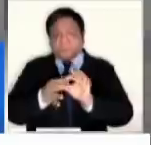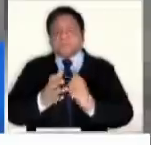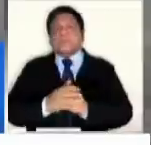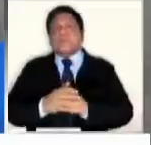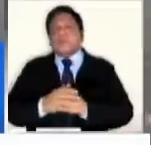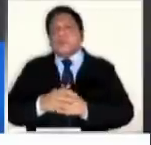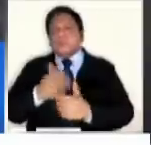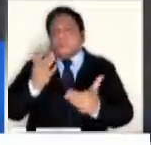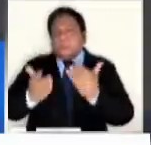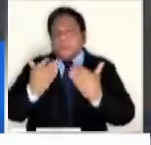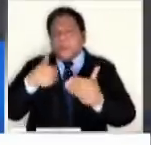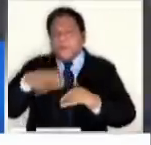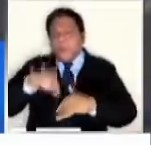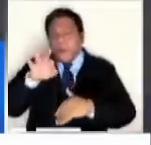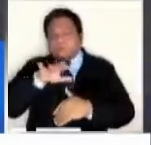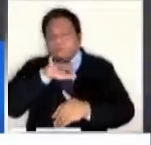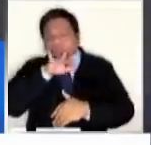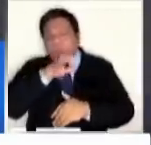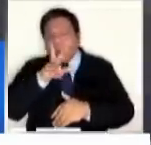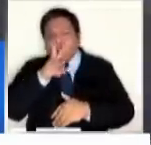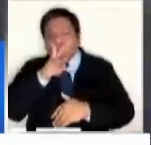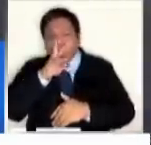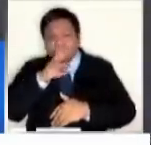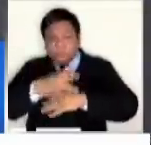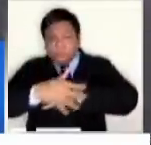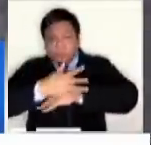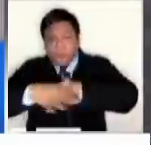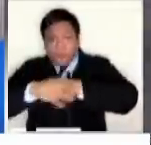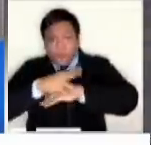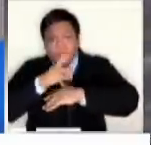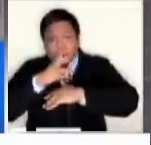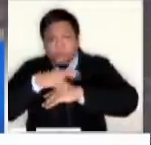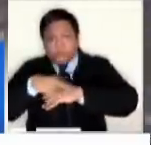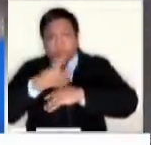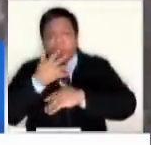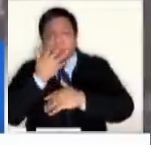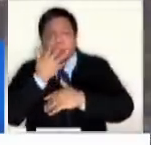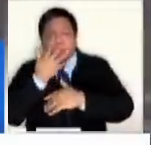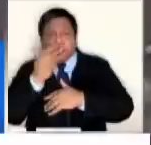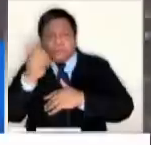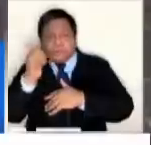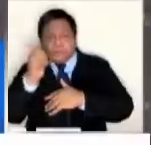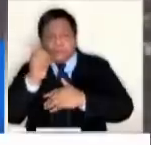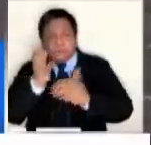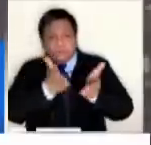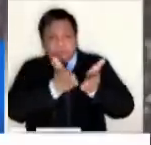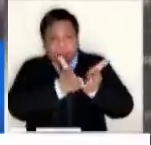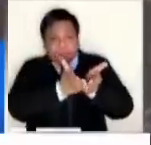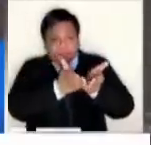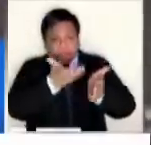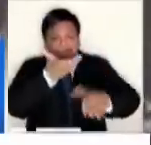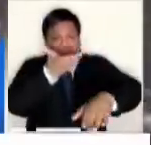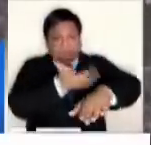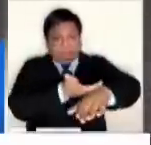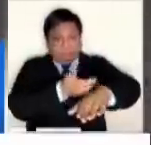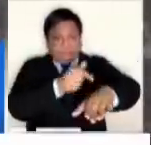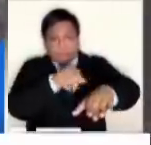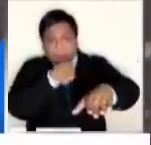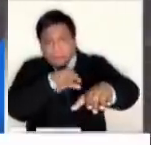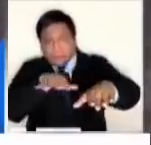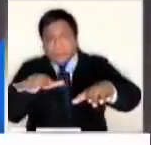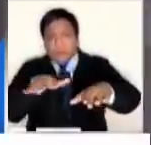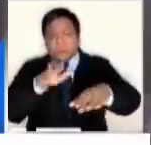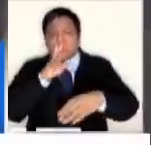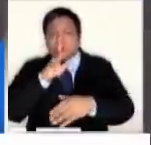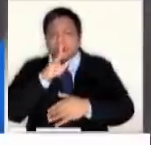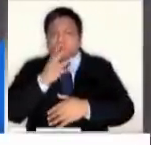dirty water o kulay dilaw na tubig ang paligid ng isang yate na nakadaong sa Manila Yacht Club. Madilaw ang nasa